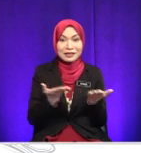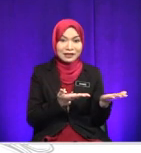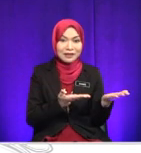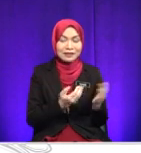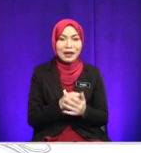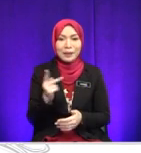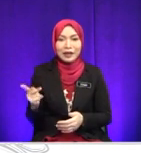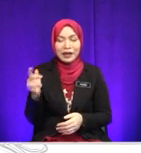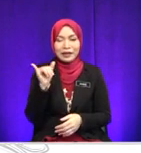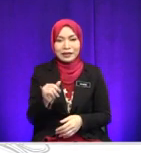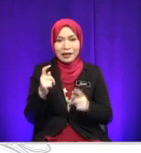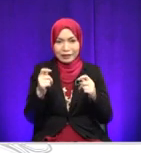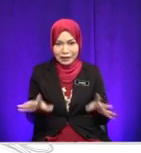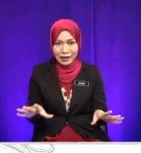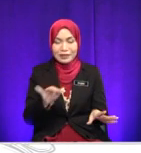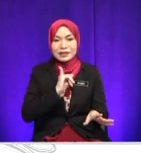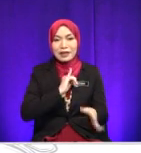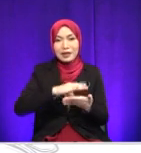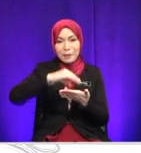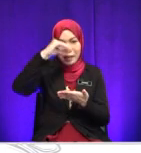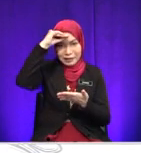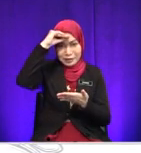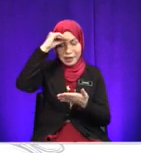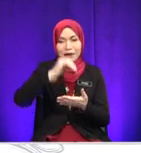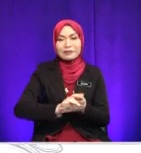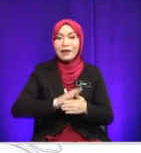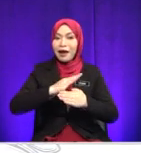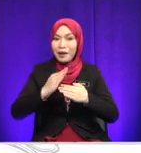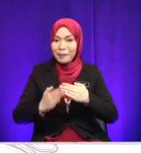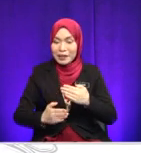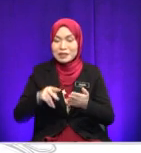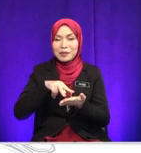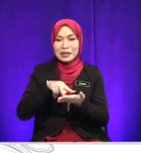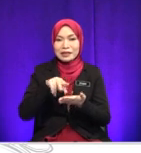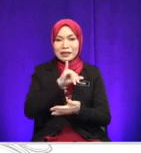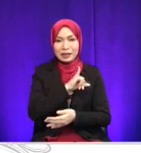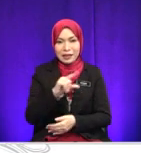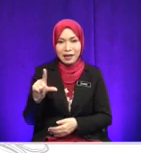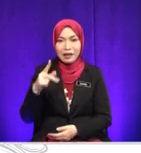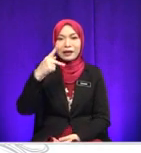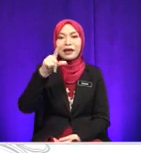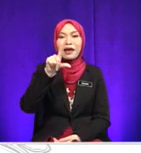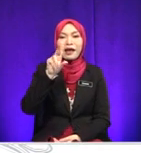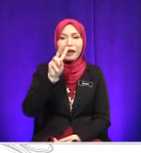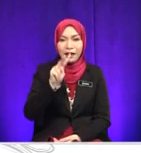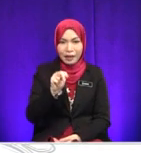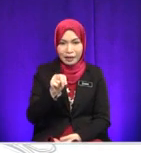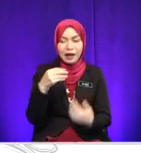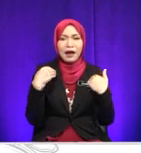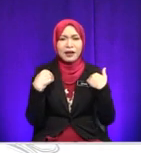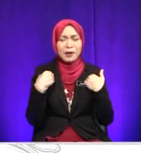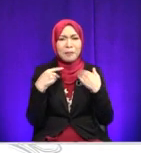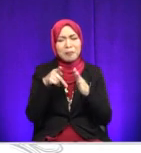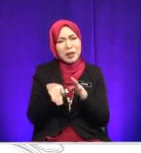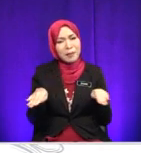Perkara yang telah saya pelajari selepas membaca ialah Kementerian Luar Negeri mempunyai pelbagai tanggungjawab